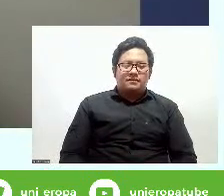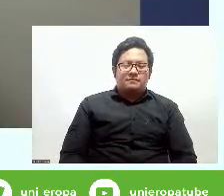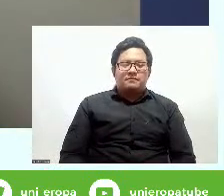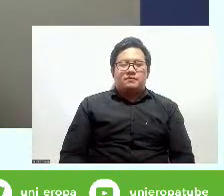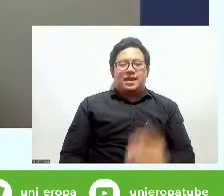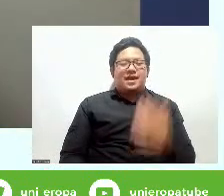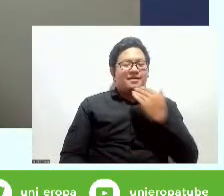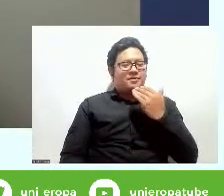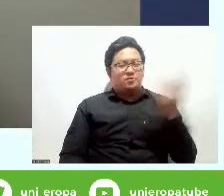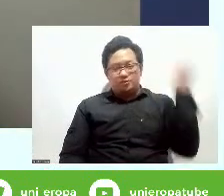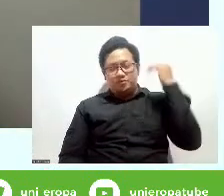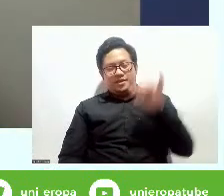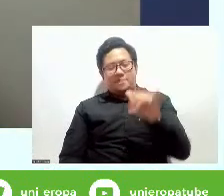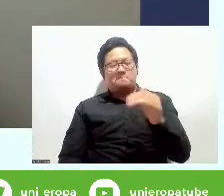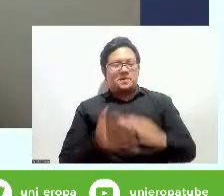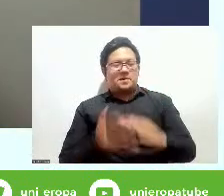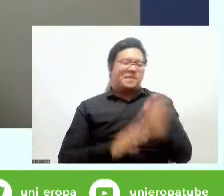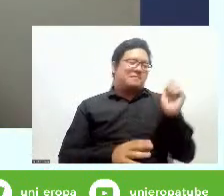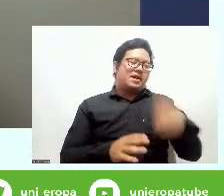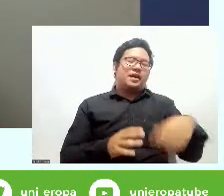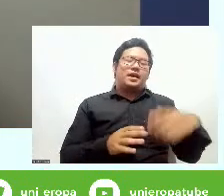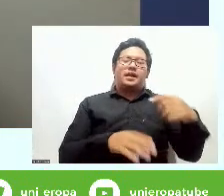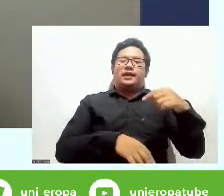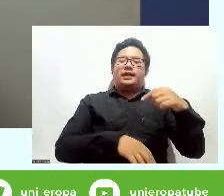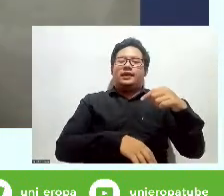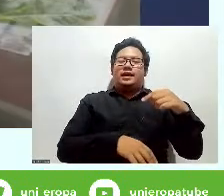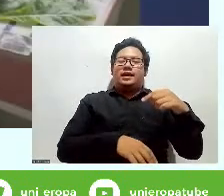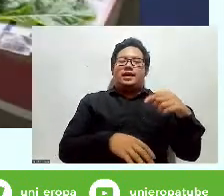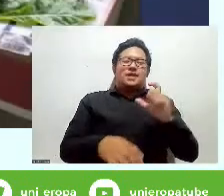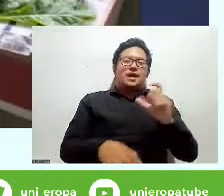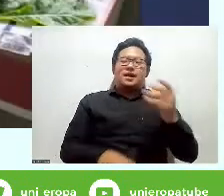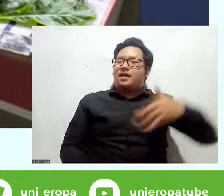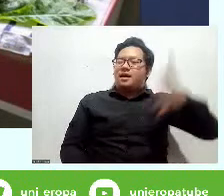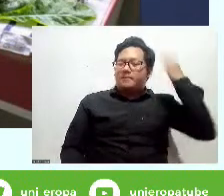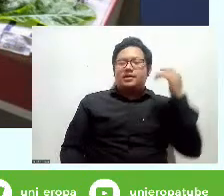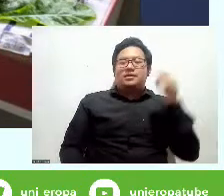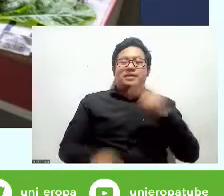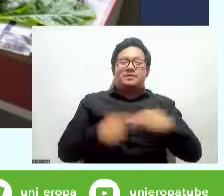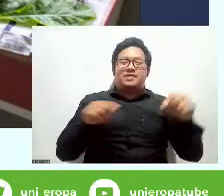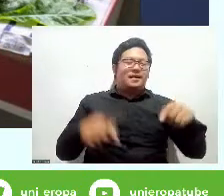tapi sekarang udah beda metodenya lazy.zip